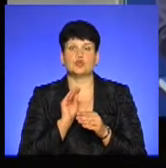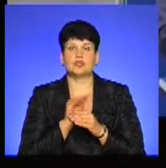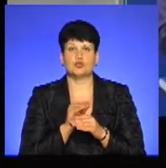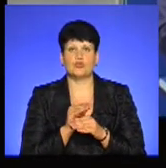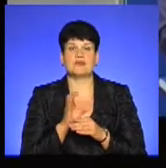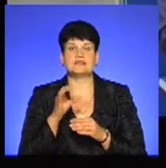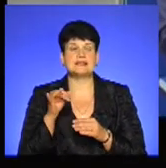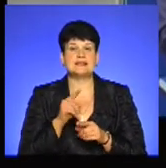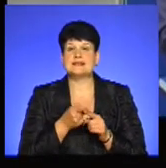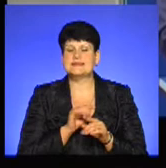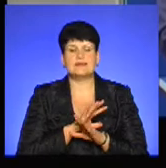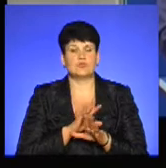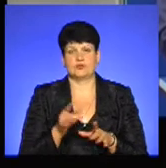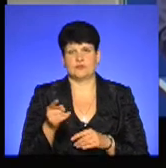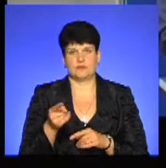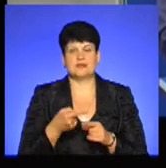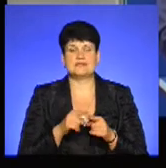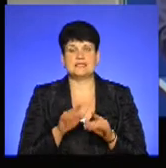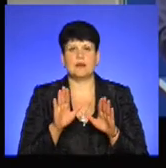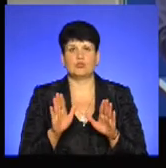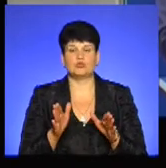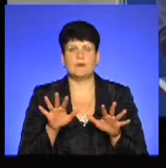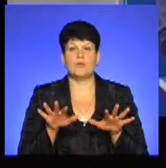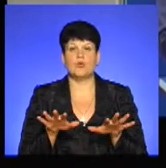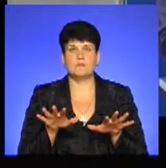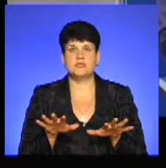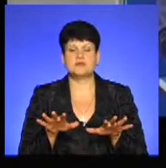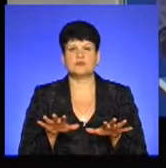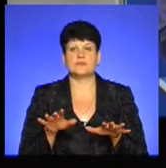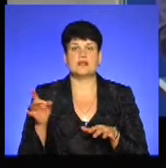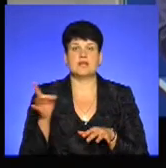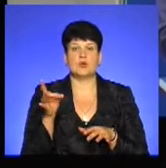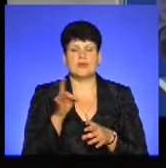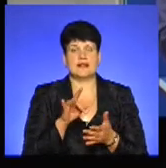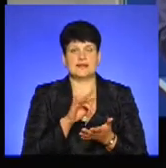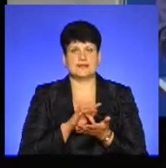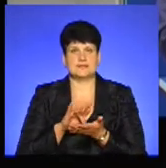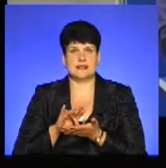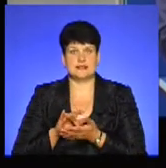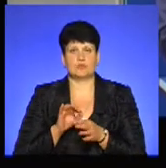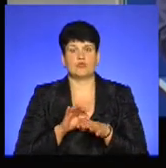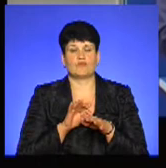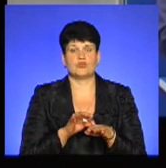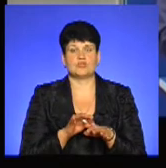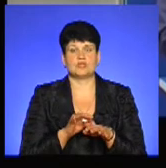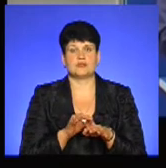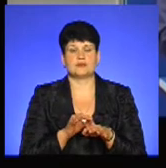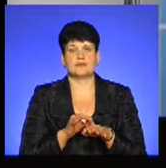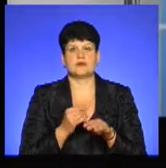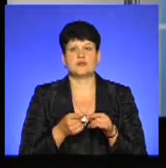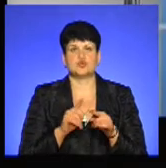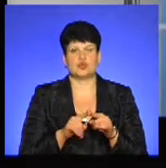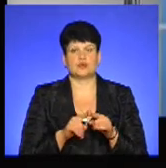буде в Тернополі, це буде по місцю регіональних центрів проходження такого